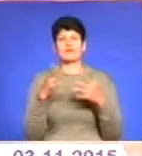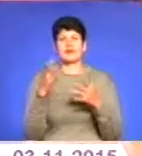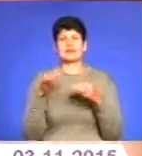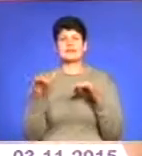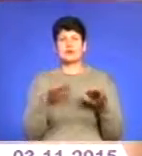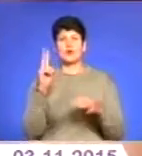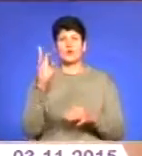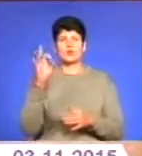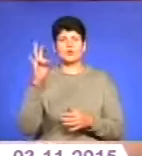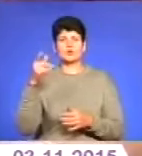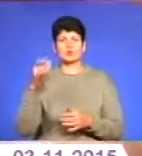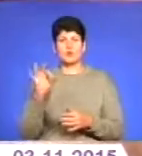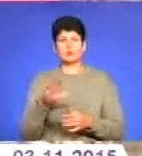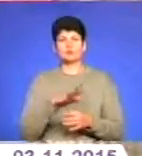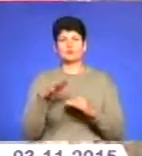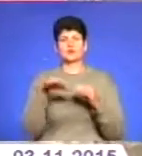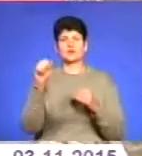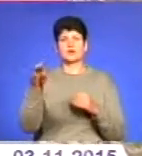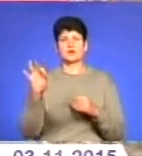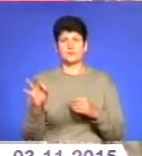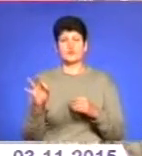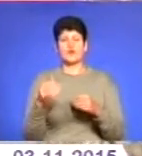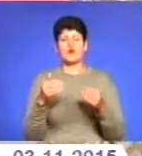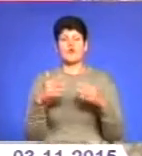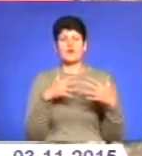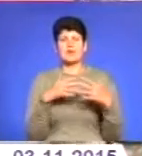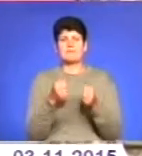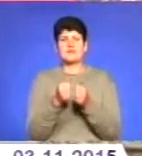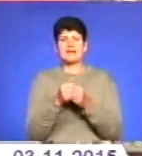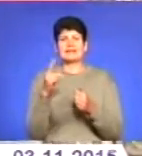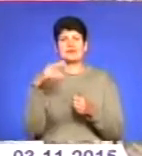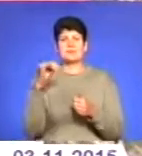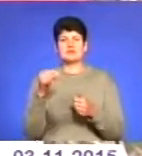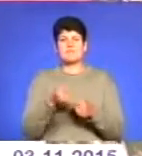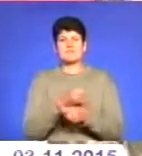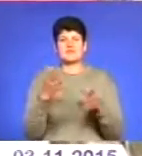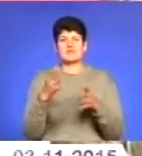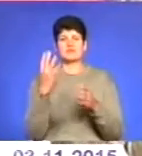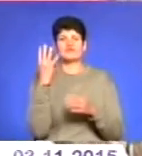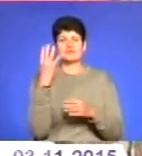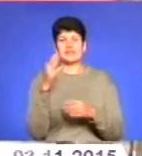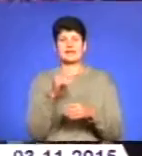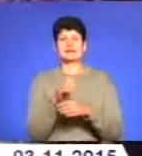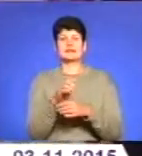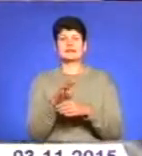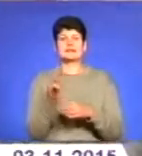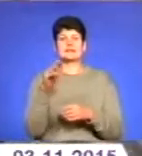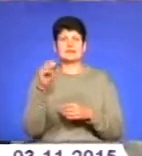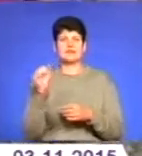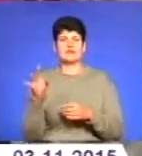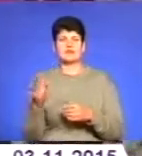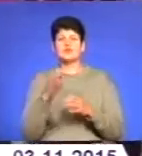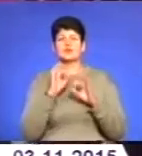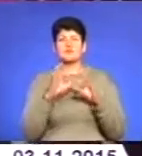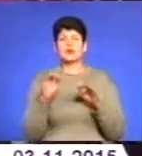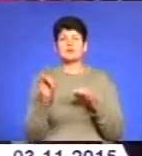зоні антитерористичної операції. У боях під Дебальцево підірвав 4 ворожих танки та БМП противника. Військовий